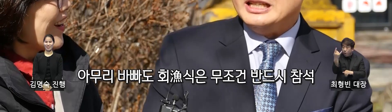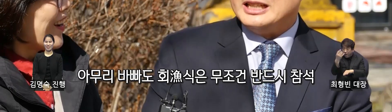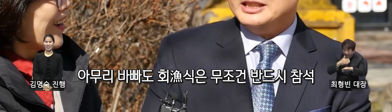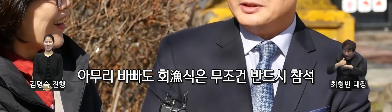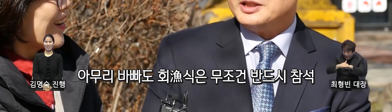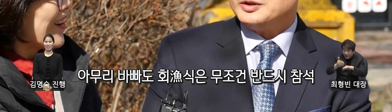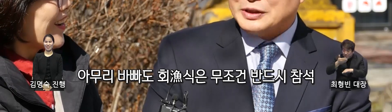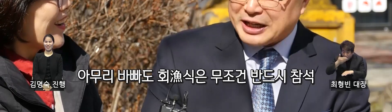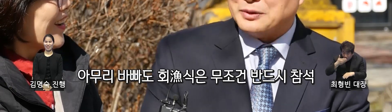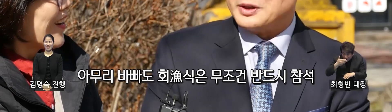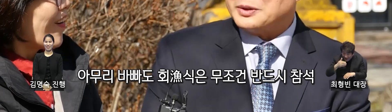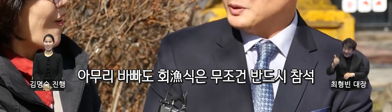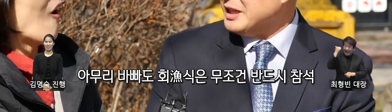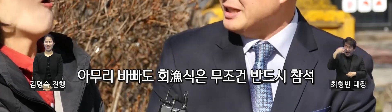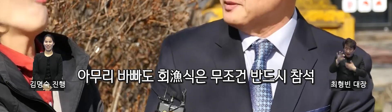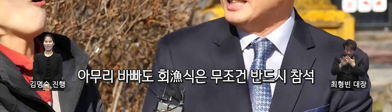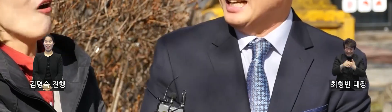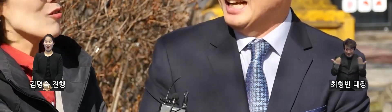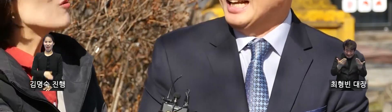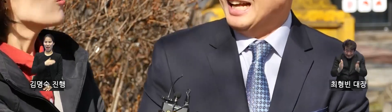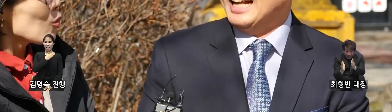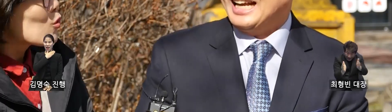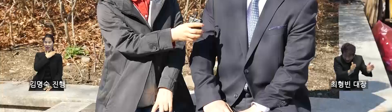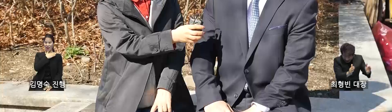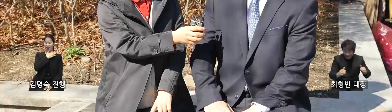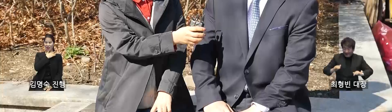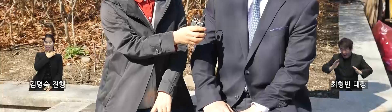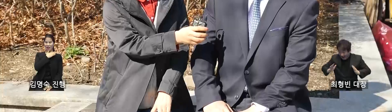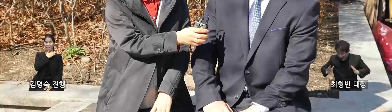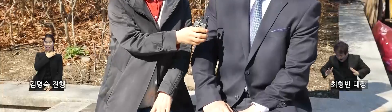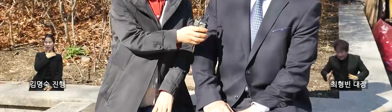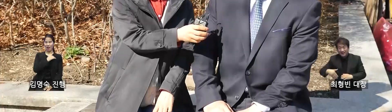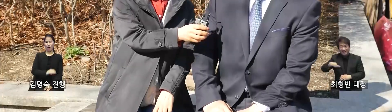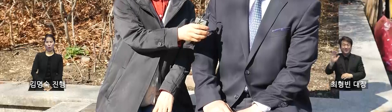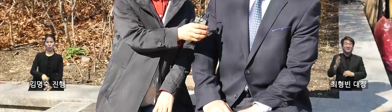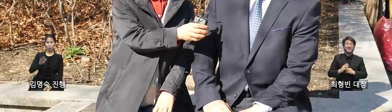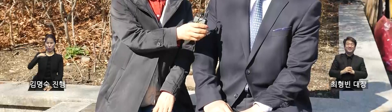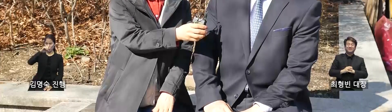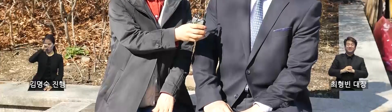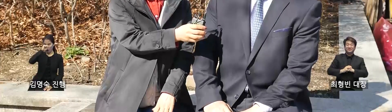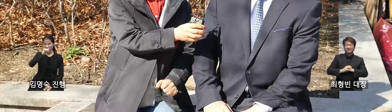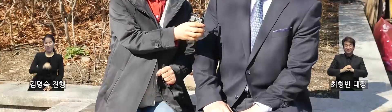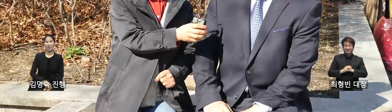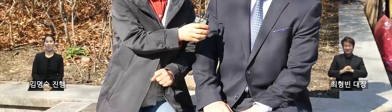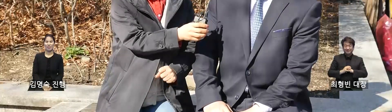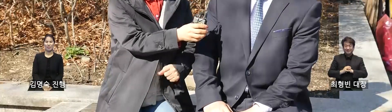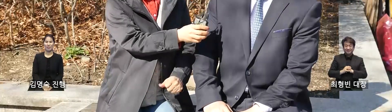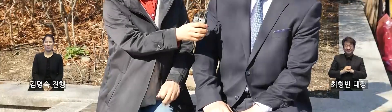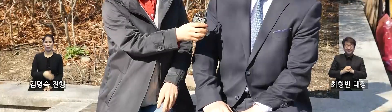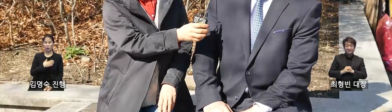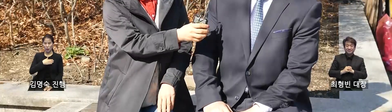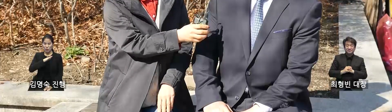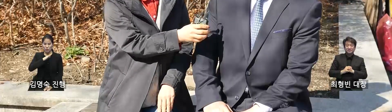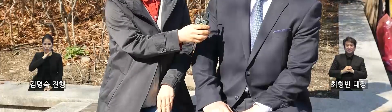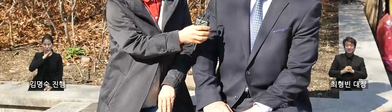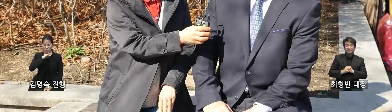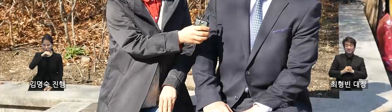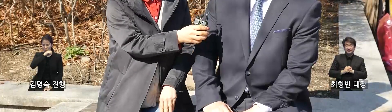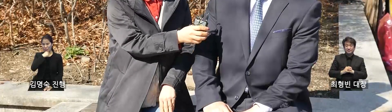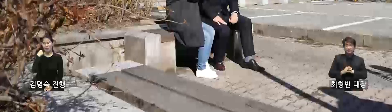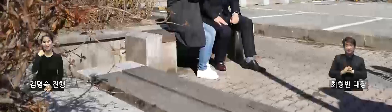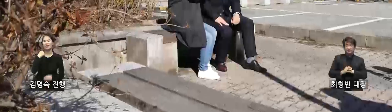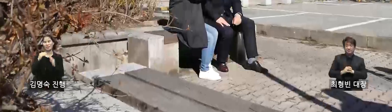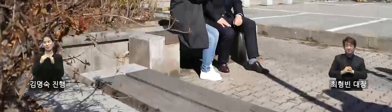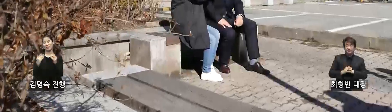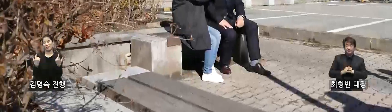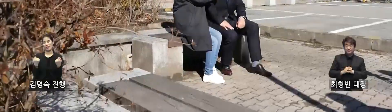하면 하던 일을 중단하고 라도 쫓아가 뭐 그정도로 좋아하세요 4 어 진짜 그로 어 정말 맛있을 것 같은데